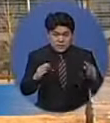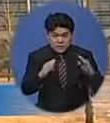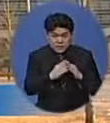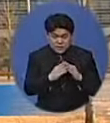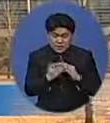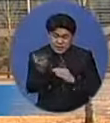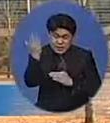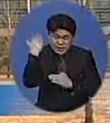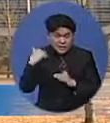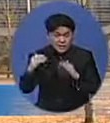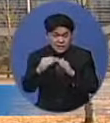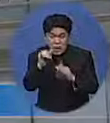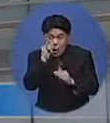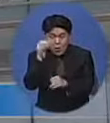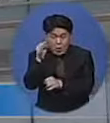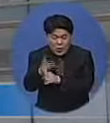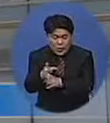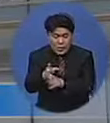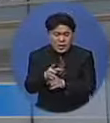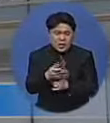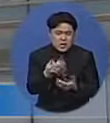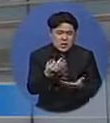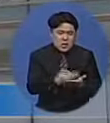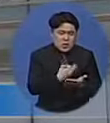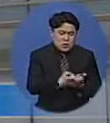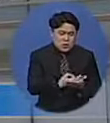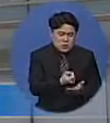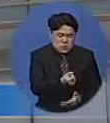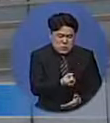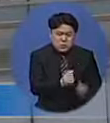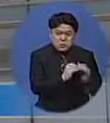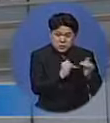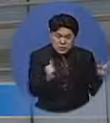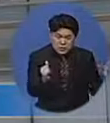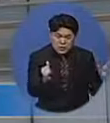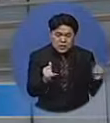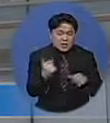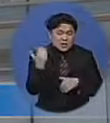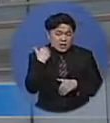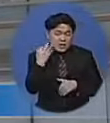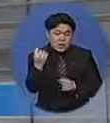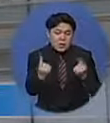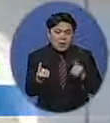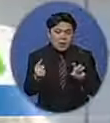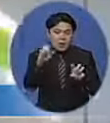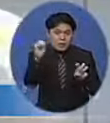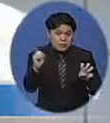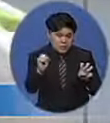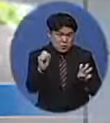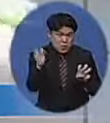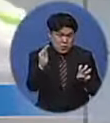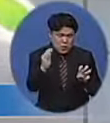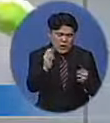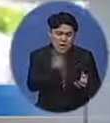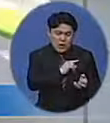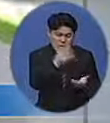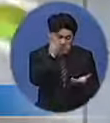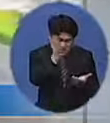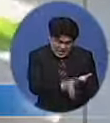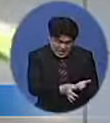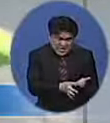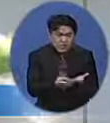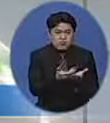주택을 사들여 최저소득 계층에게 시중 전세 시세의 30% 수준으로 공급하는 주택입니다.